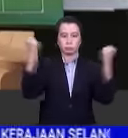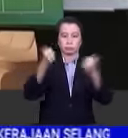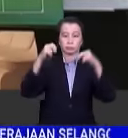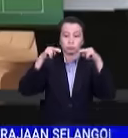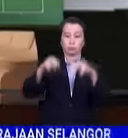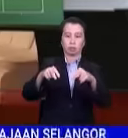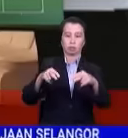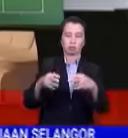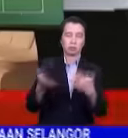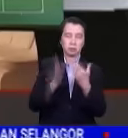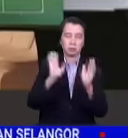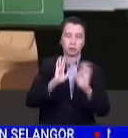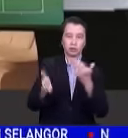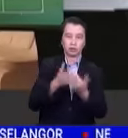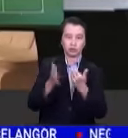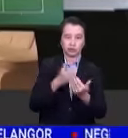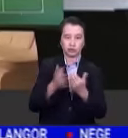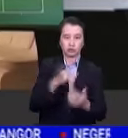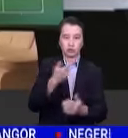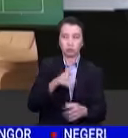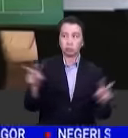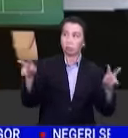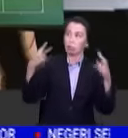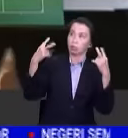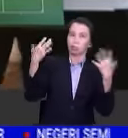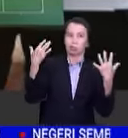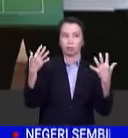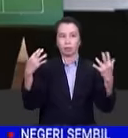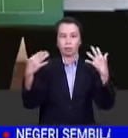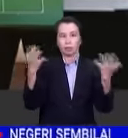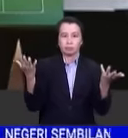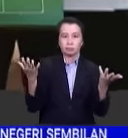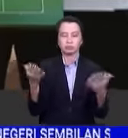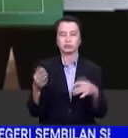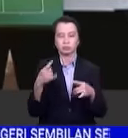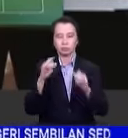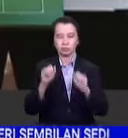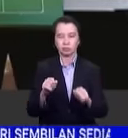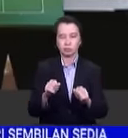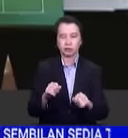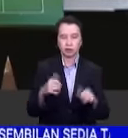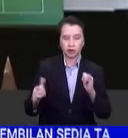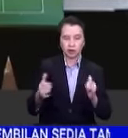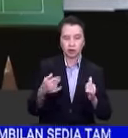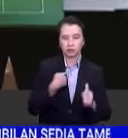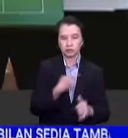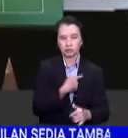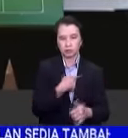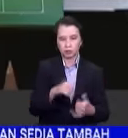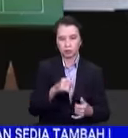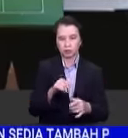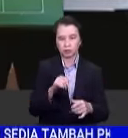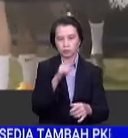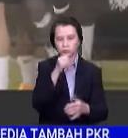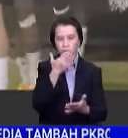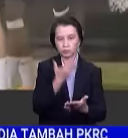but we'll do our best. If we go there, we fight. I mean, we should come out with a good